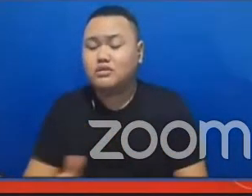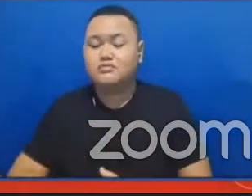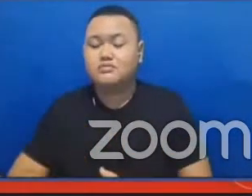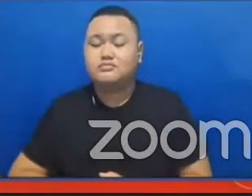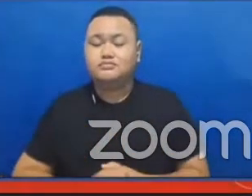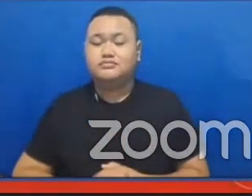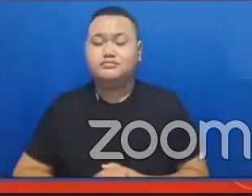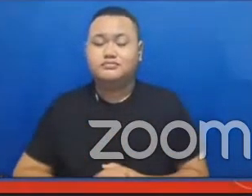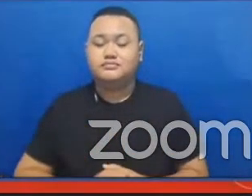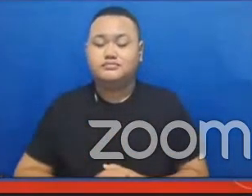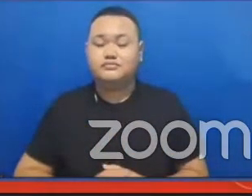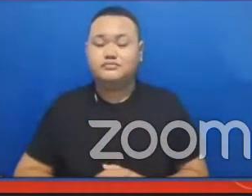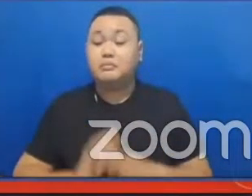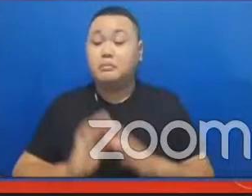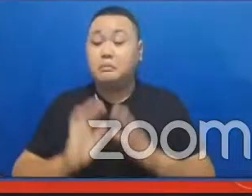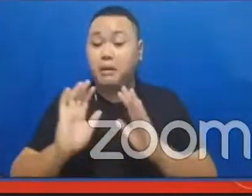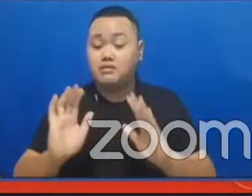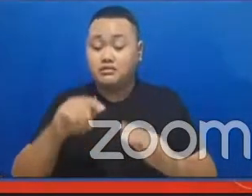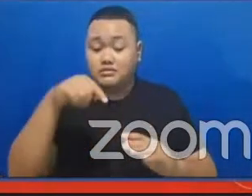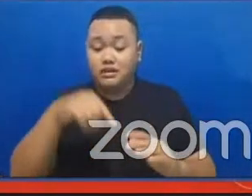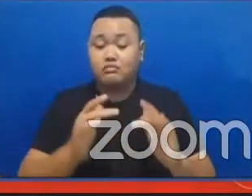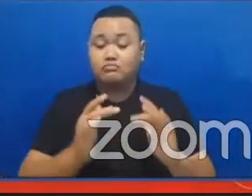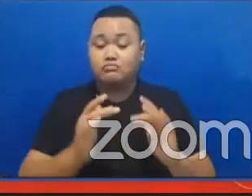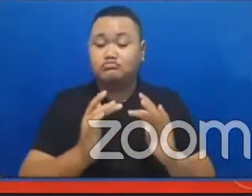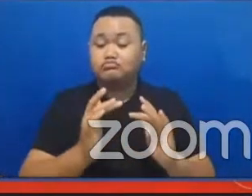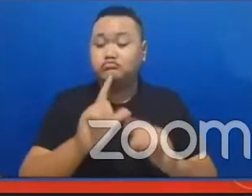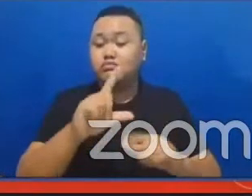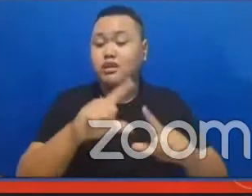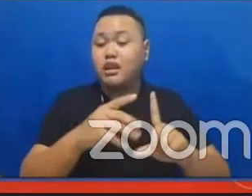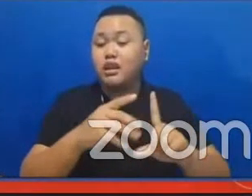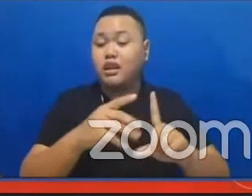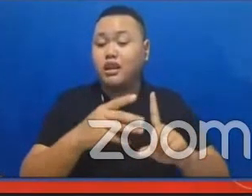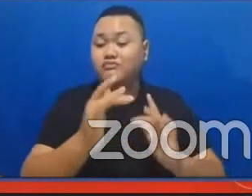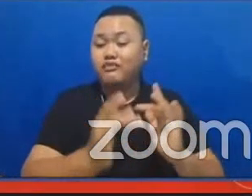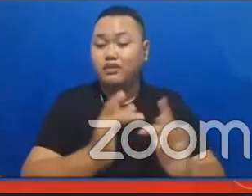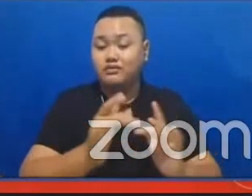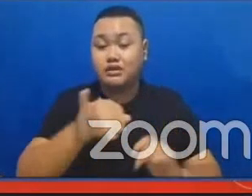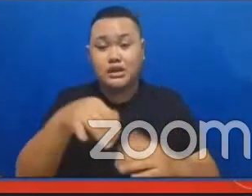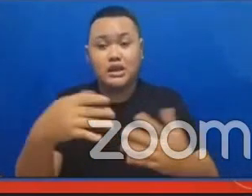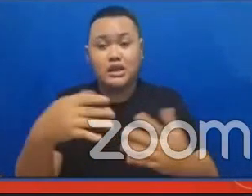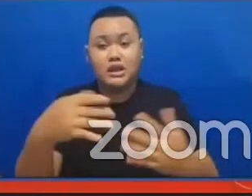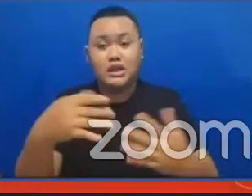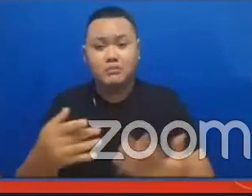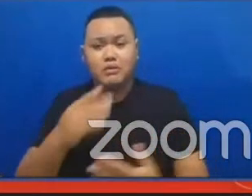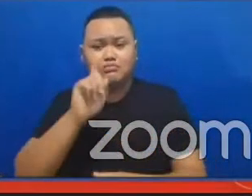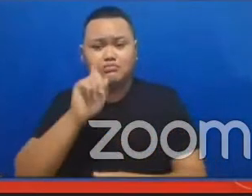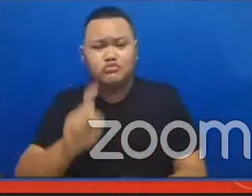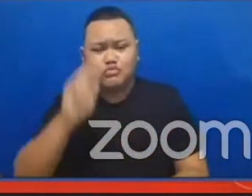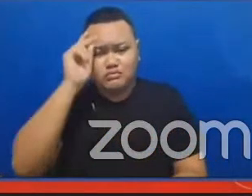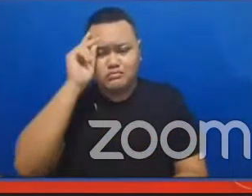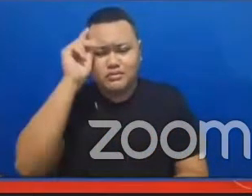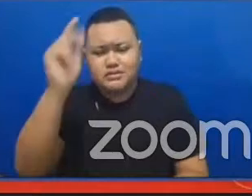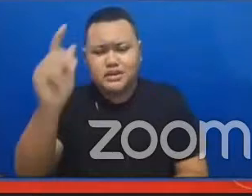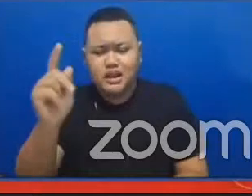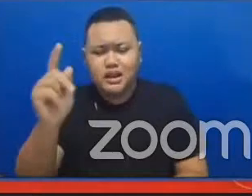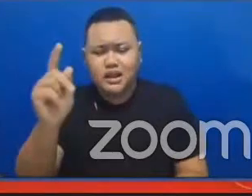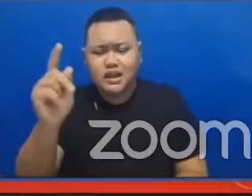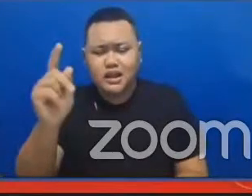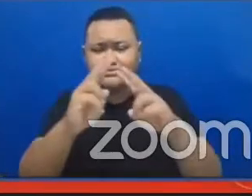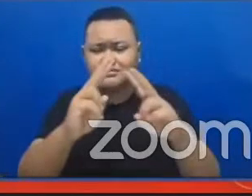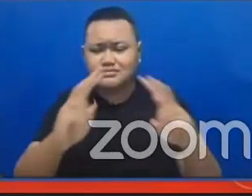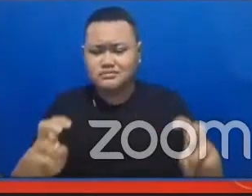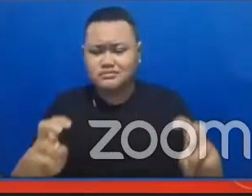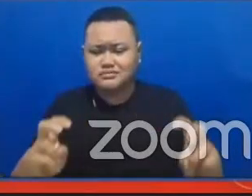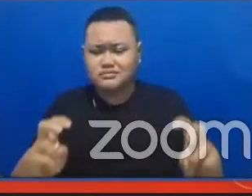banyak virtual lab yang tersedia di sana. Jadi perlu perencanaan yang detail, yang baik. Yang